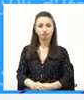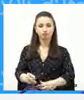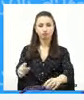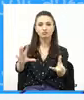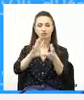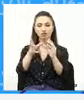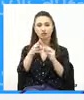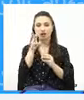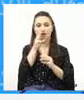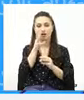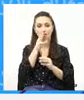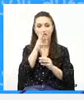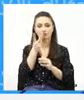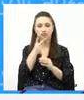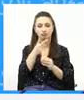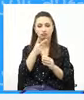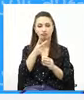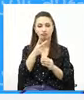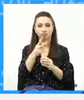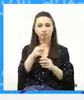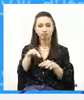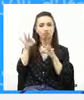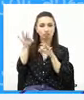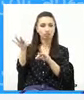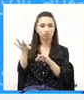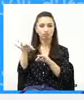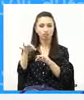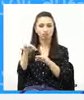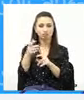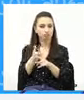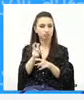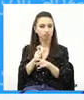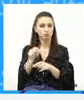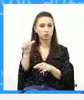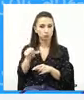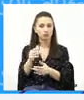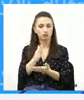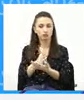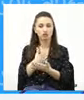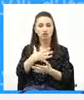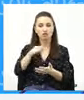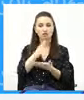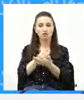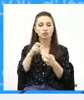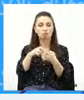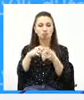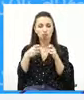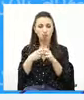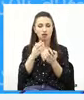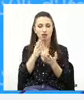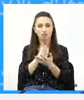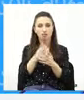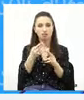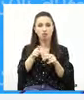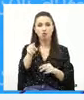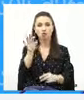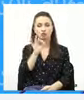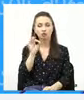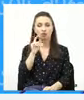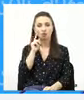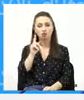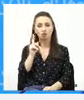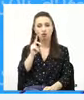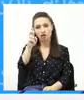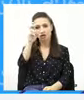საერთოდ ხელფასების გადახედვა არ მომხდარა, რაც ძალიან ცუდია. Ჩვენ გვაქვს პრობლემები იმასთან დაკავშირებით,